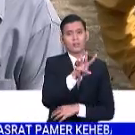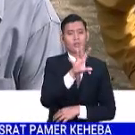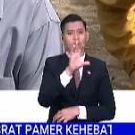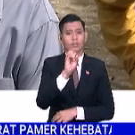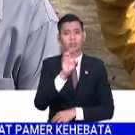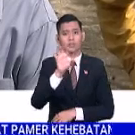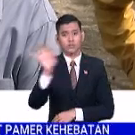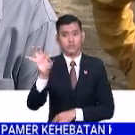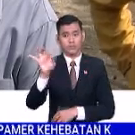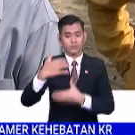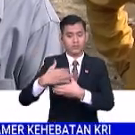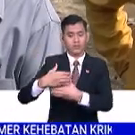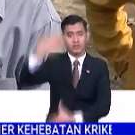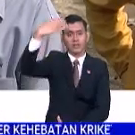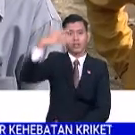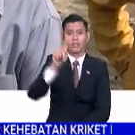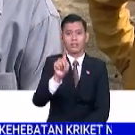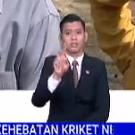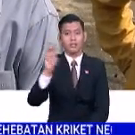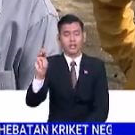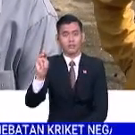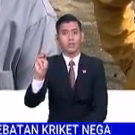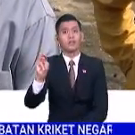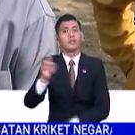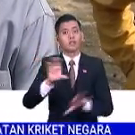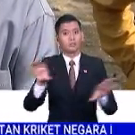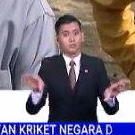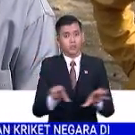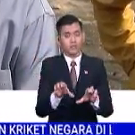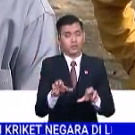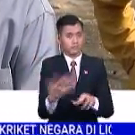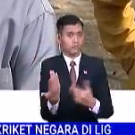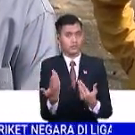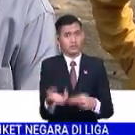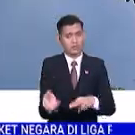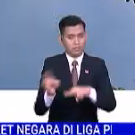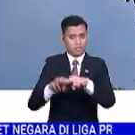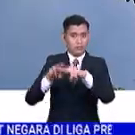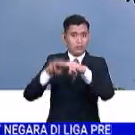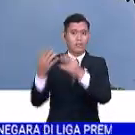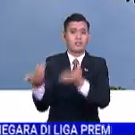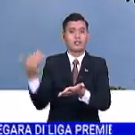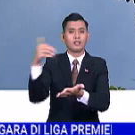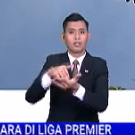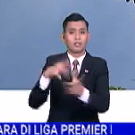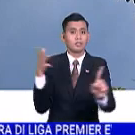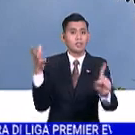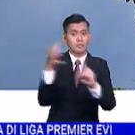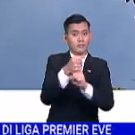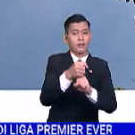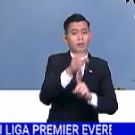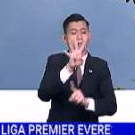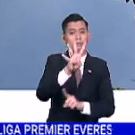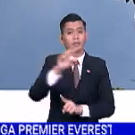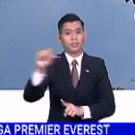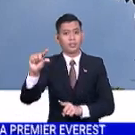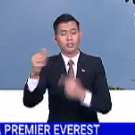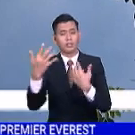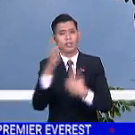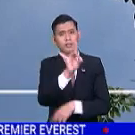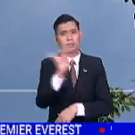409 menara telekomunikasi sedia ada turut dinaik taraf kepada capaian 4G dengan 88 daripadanya telah